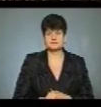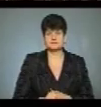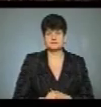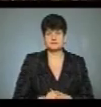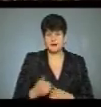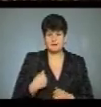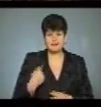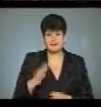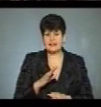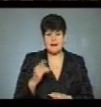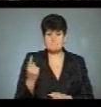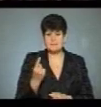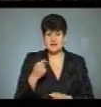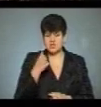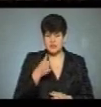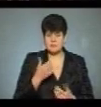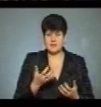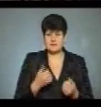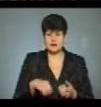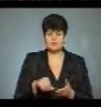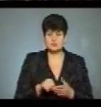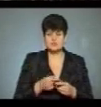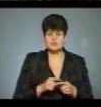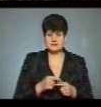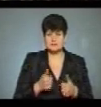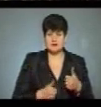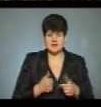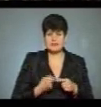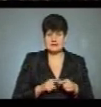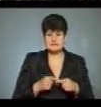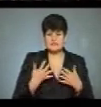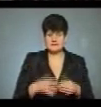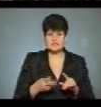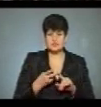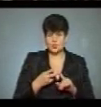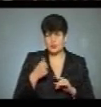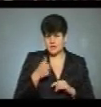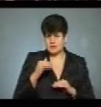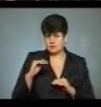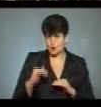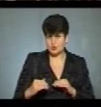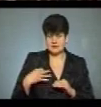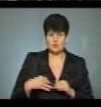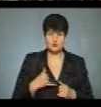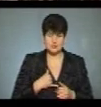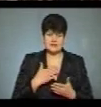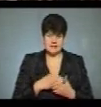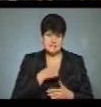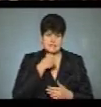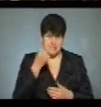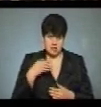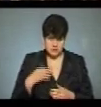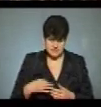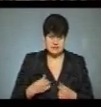Ми не перший рік беремо участь в змаганнях, це вже другий рік з молодшим сином. У нас є ще старший син, з яким ми